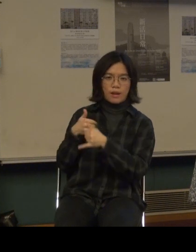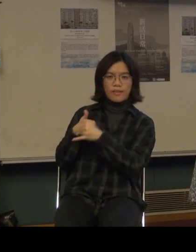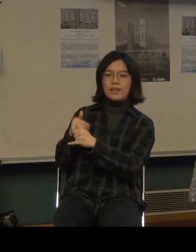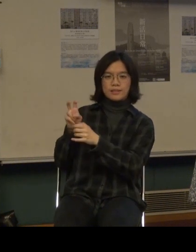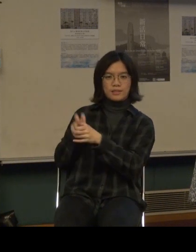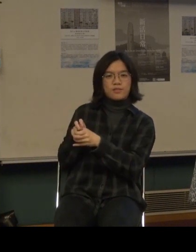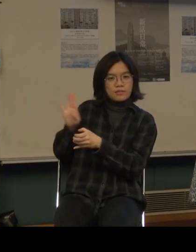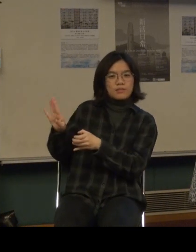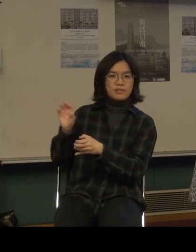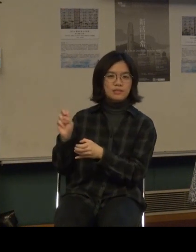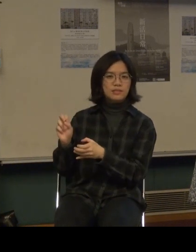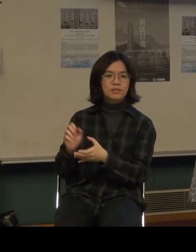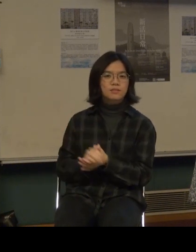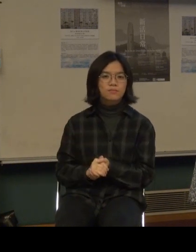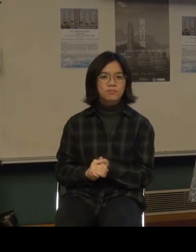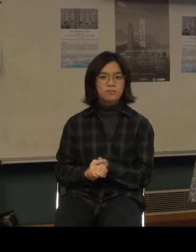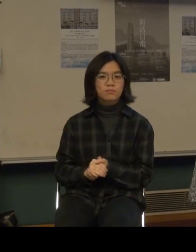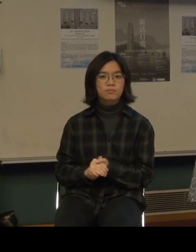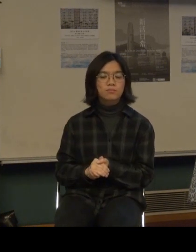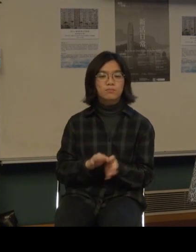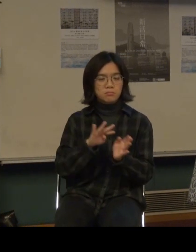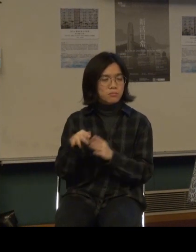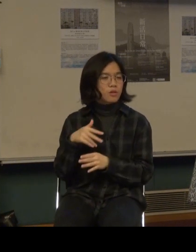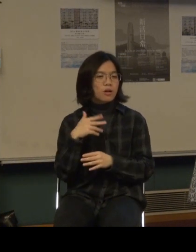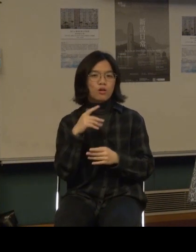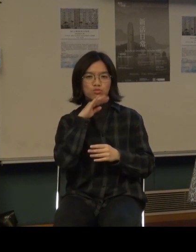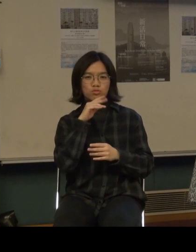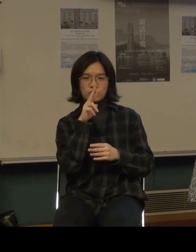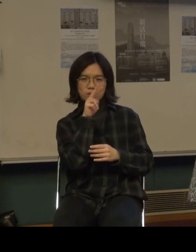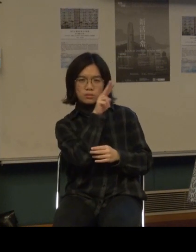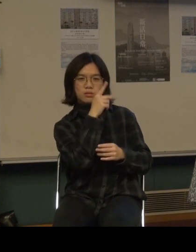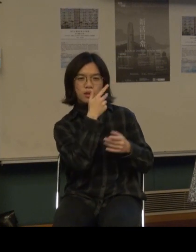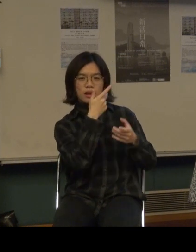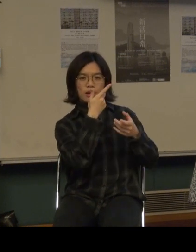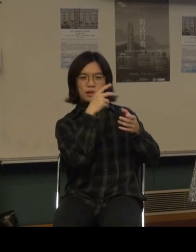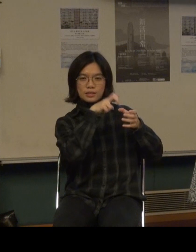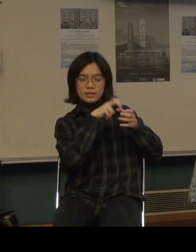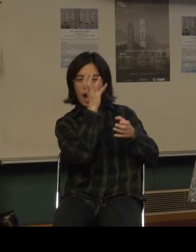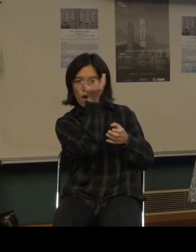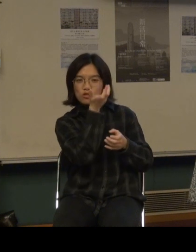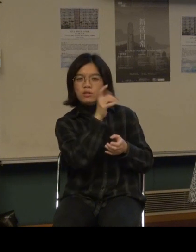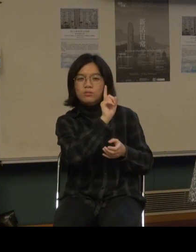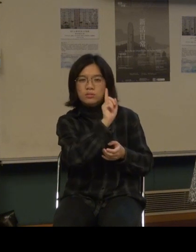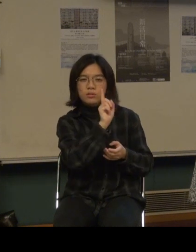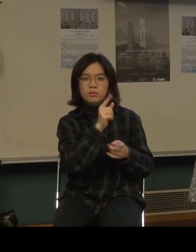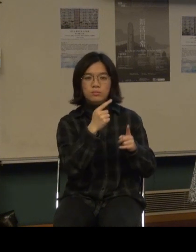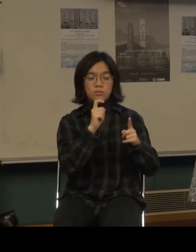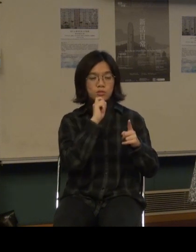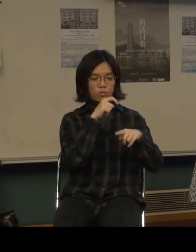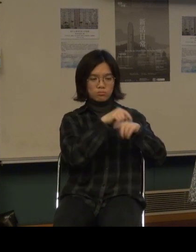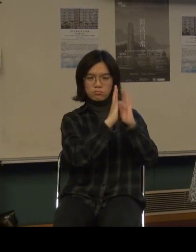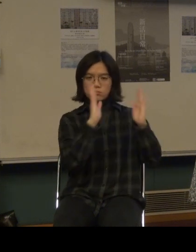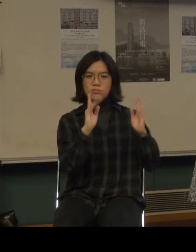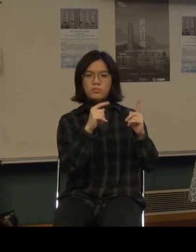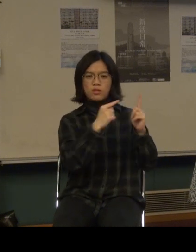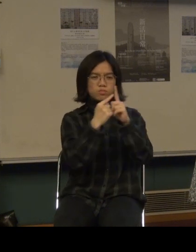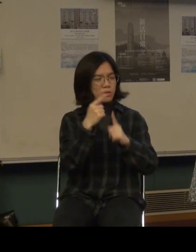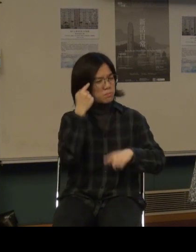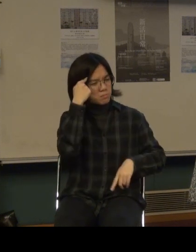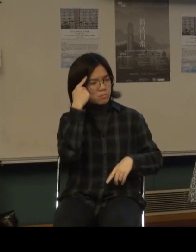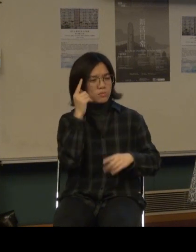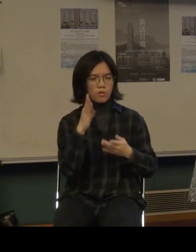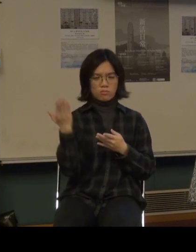嗱，但係睇翻喺歐洲，有一代嘅人，佢哋開始覺得我哋同以前嘅傳統係唔同咗。佢哋有一個摩